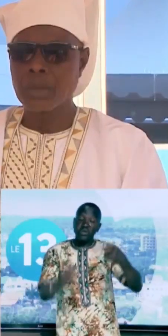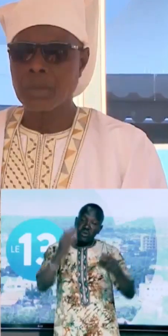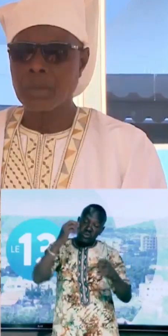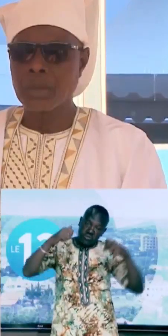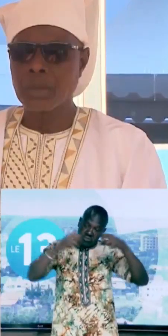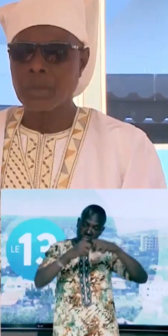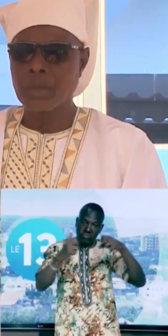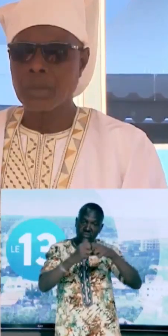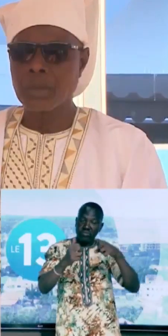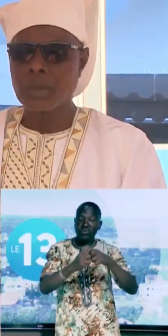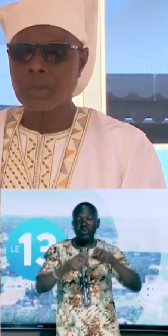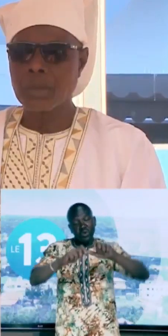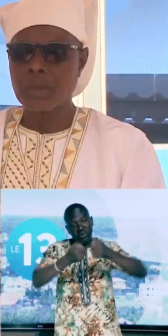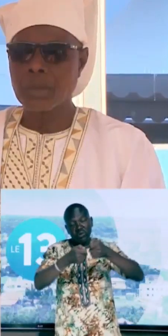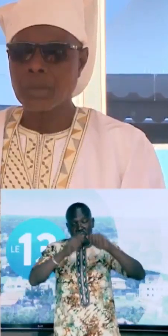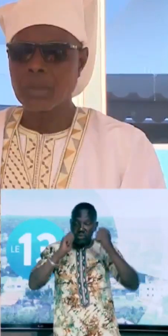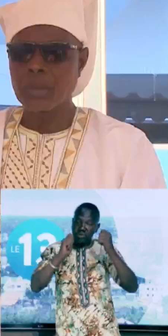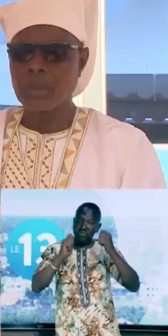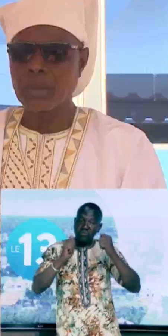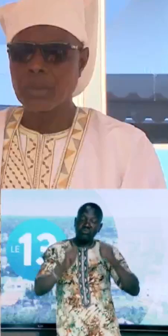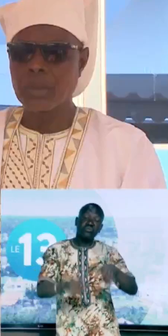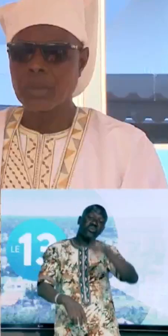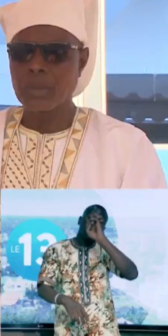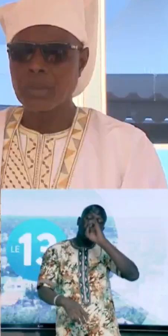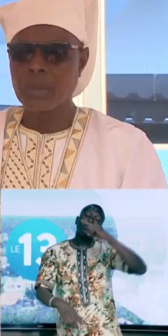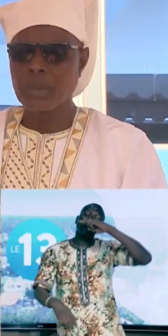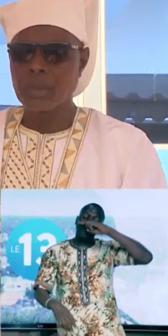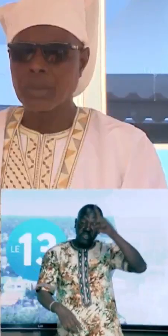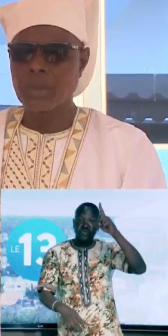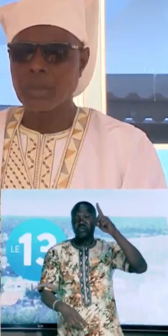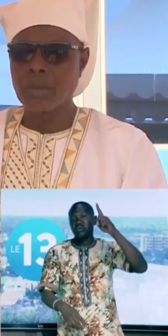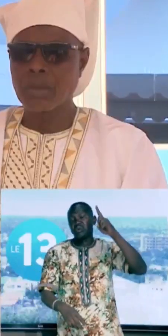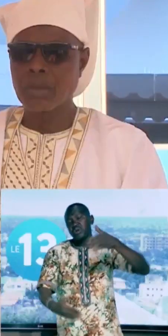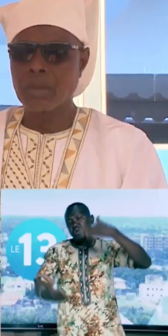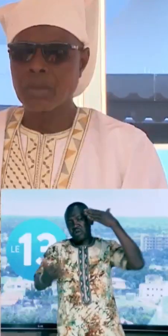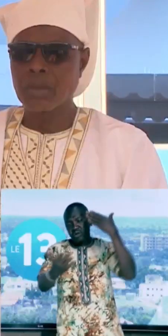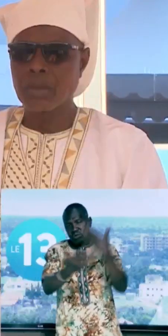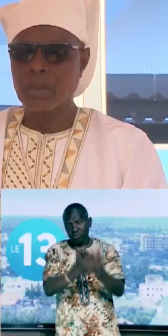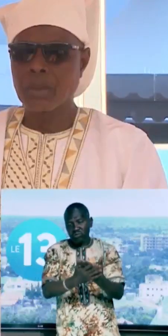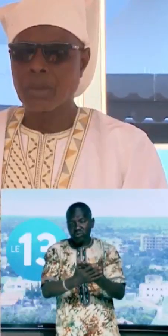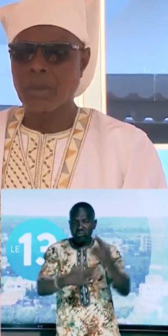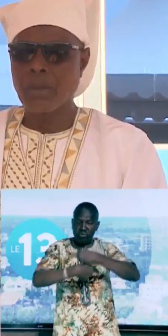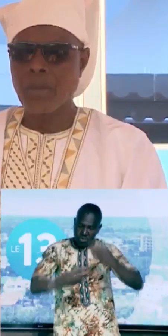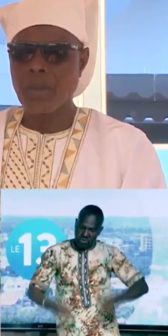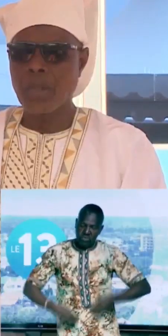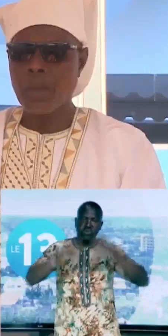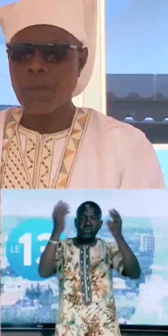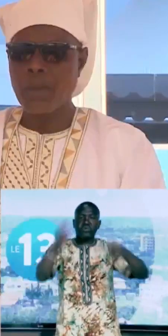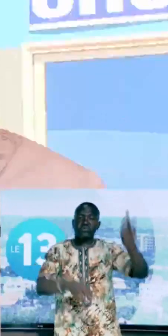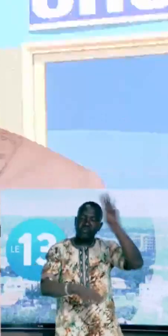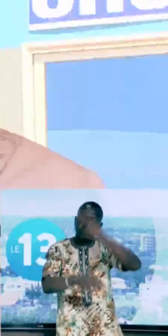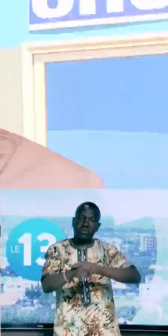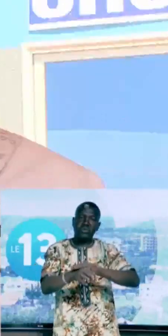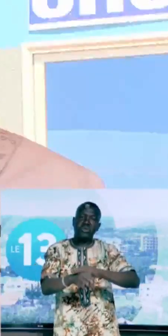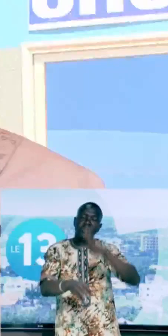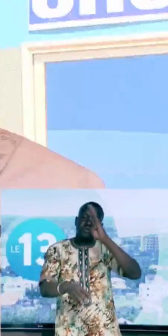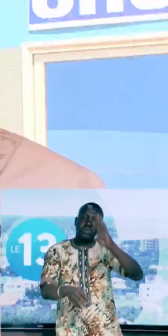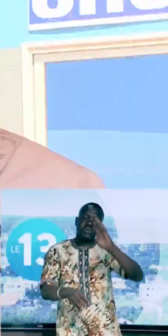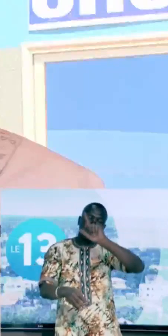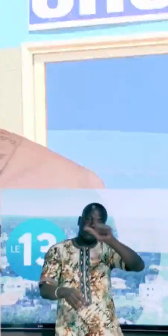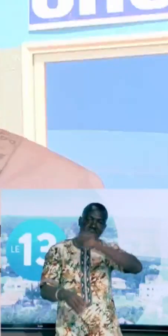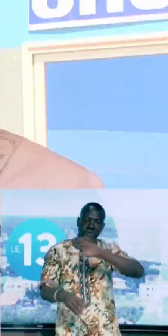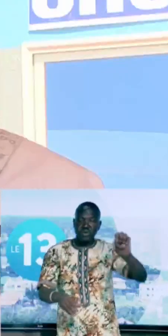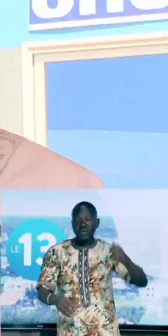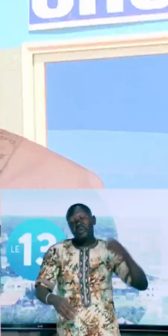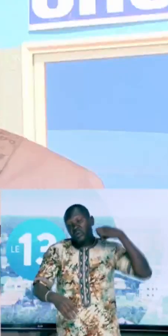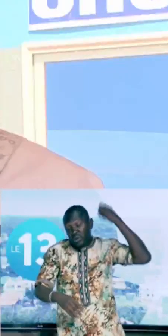cola, ainsi que notre eau gazeuse, viennent enrichir l'offre de la marque Babali. Cet événement